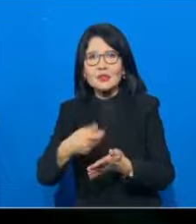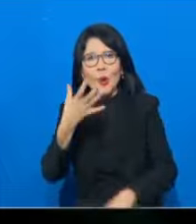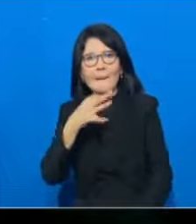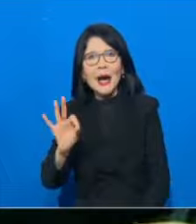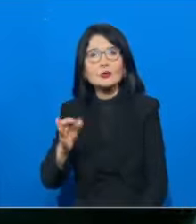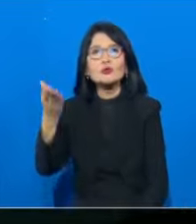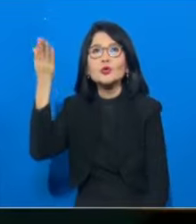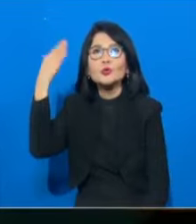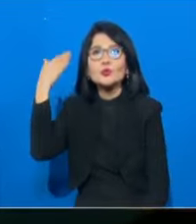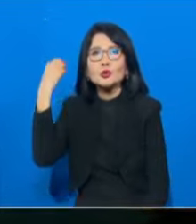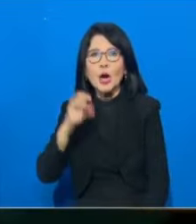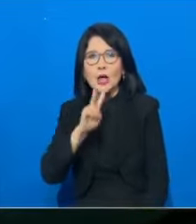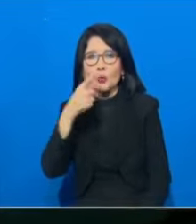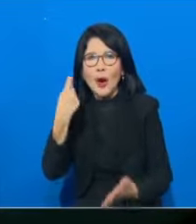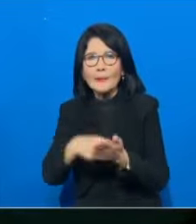ah